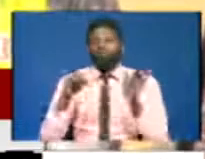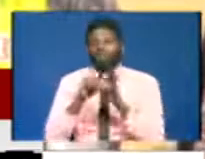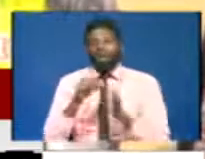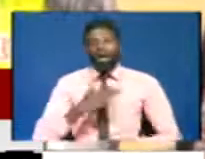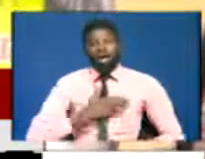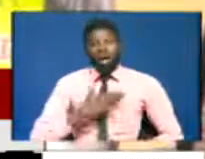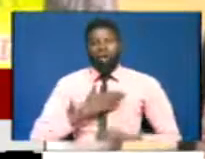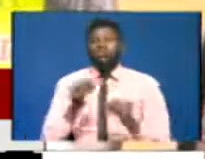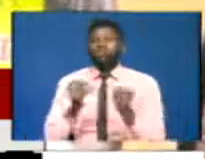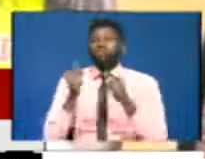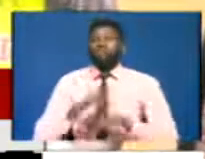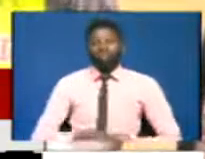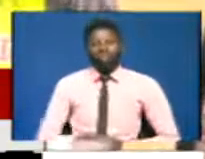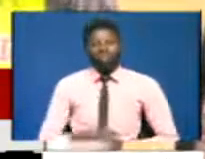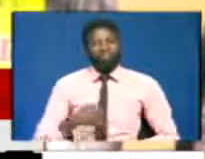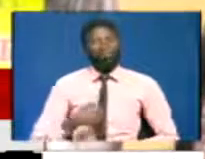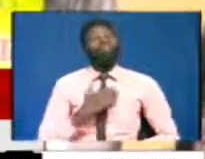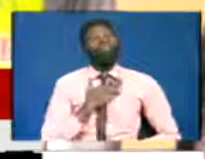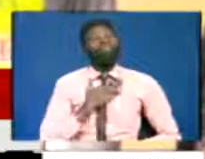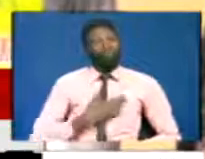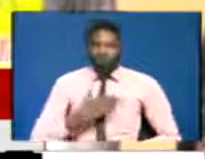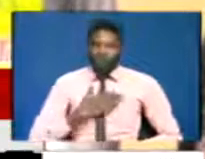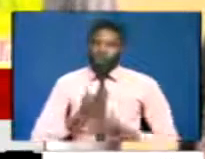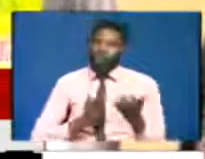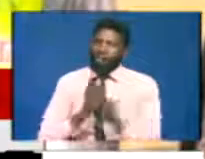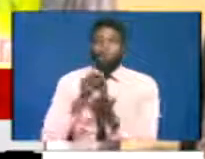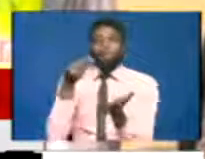haki yetu, pesa imetolewa kwa sababu ya sisi, na kazi